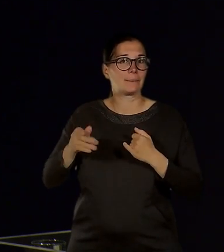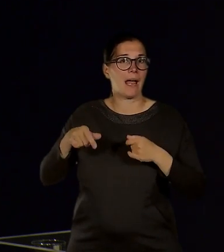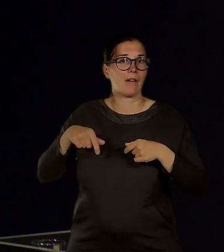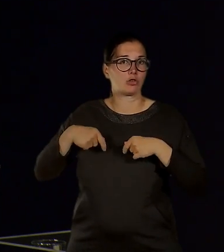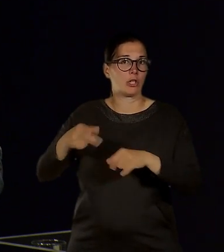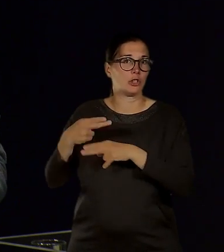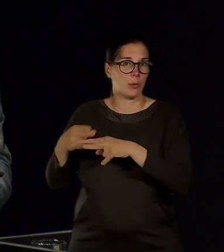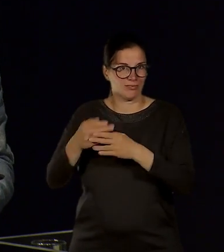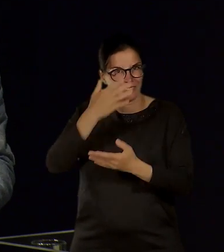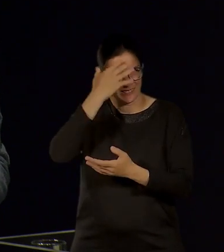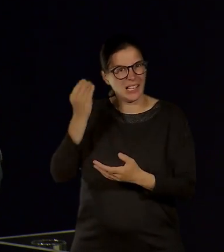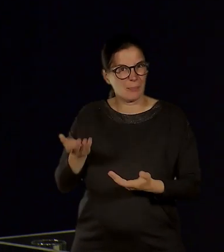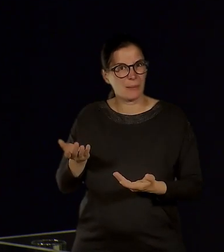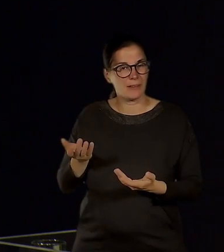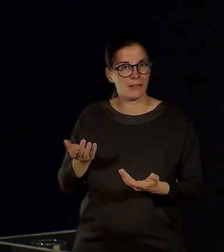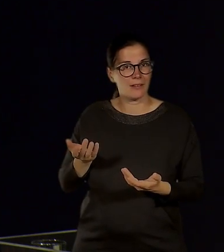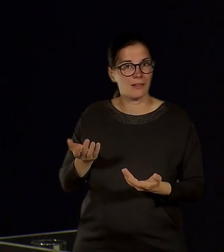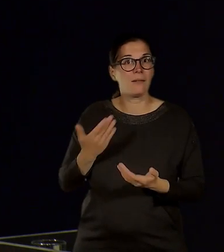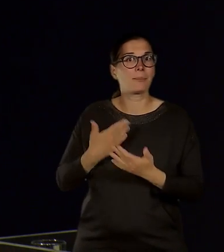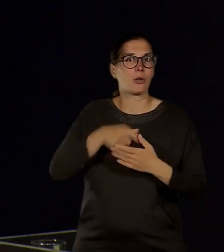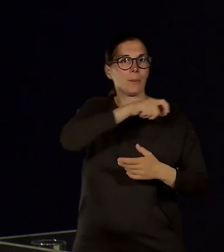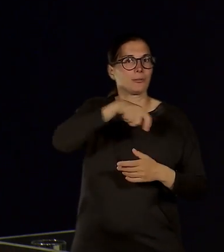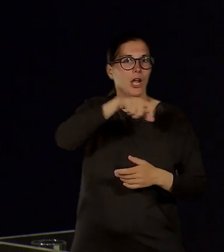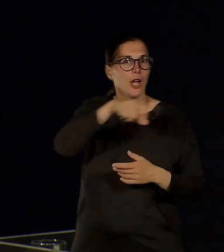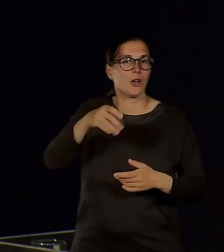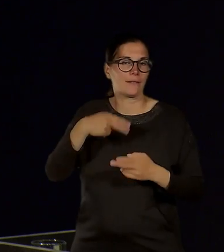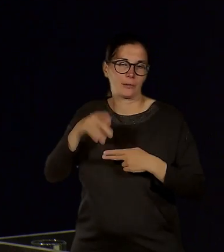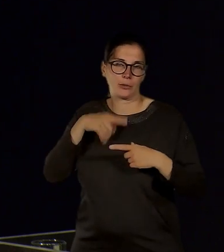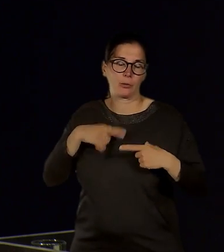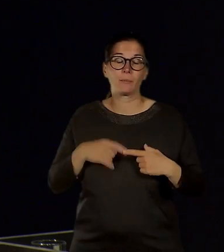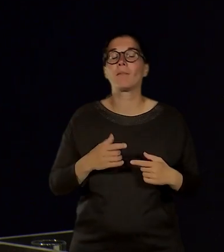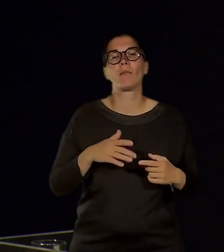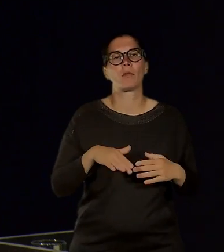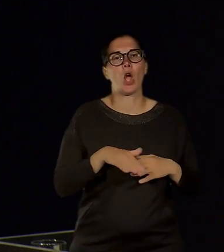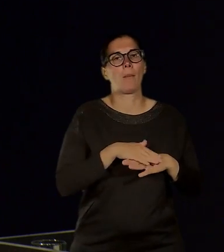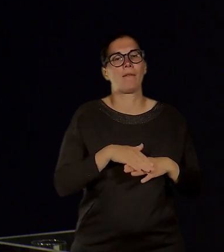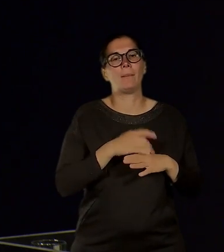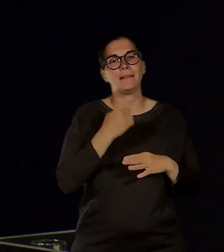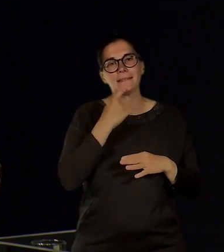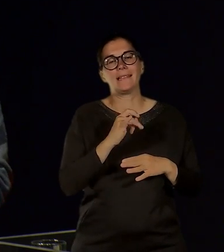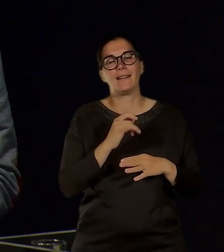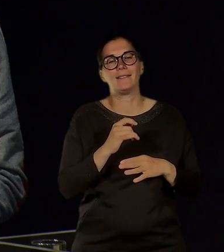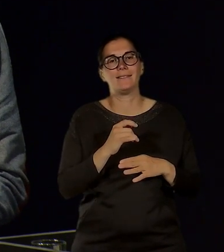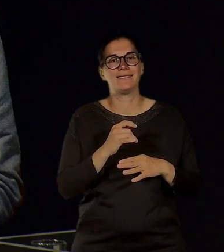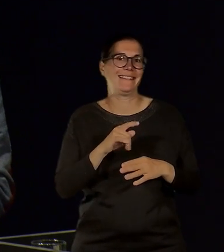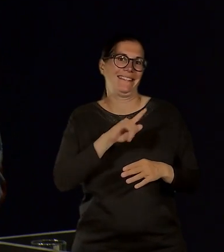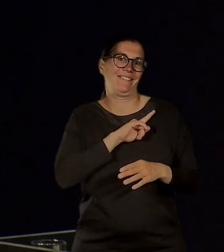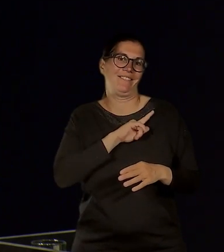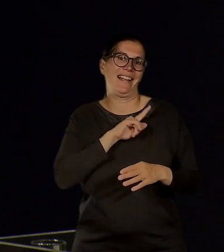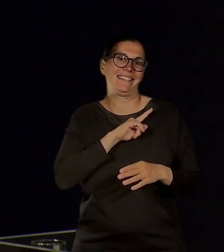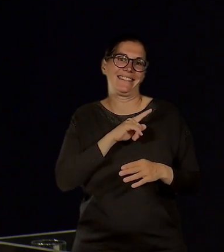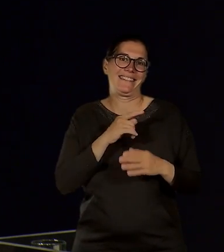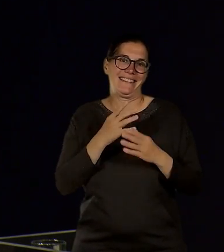opravuje. Je to tak, že i tam může tam vlastně hrát roli. No, pardon, já jsem právě, vy jste mě vzal, slova